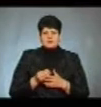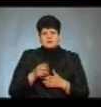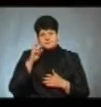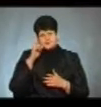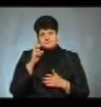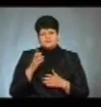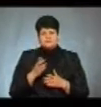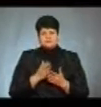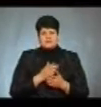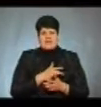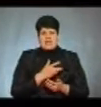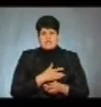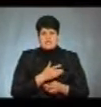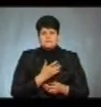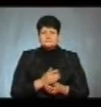няні.